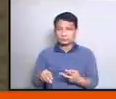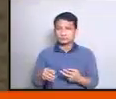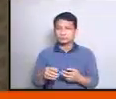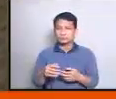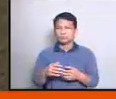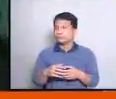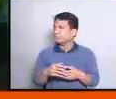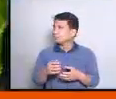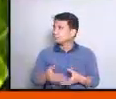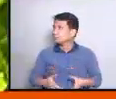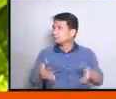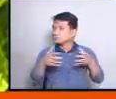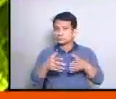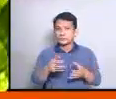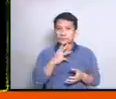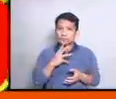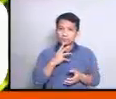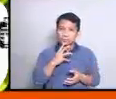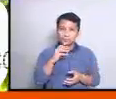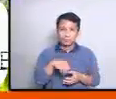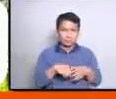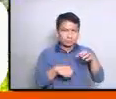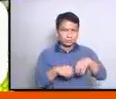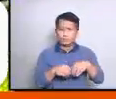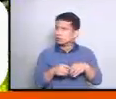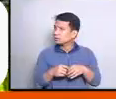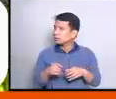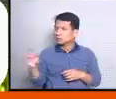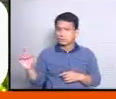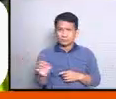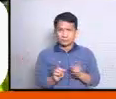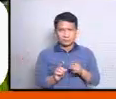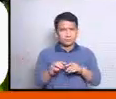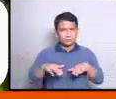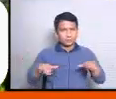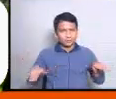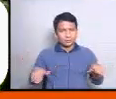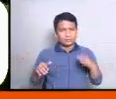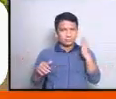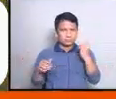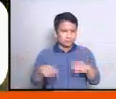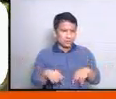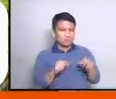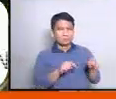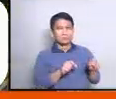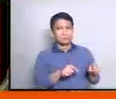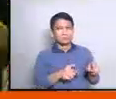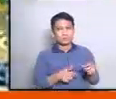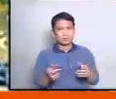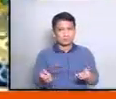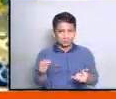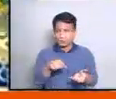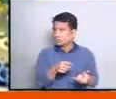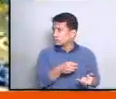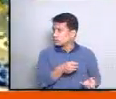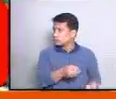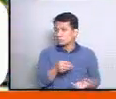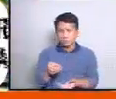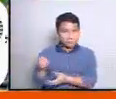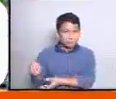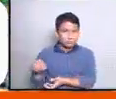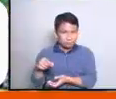ang dala niya, ito, mineral water, tapos may mga lumalapit sa kanya mga bata. At doon niya binibenta, takal-takal. Ito yung mga